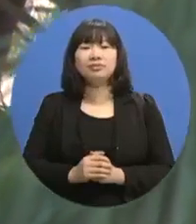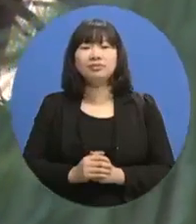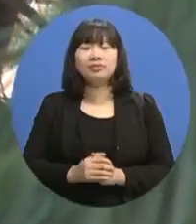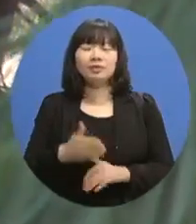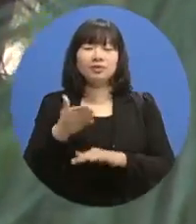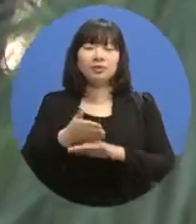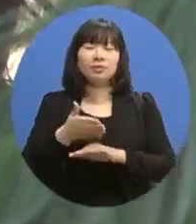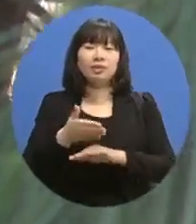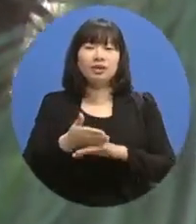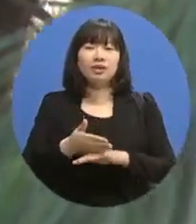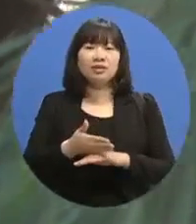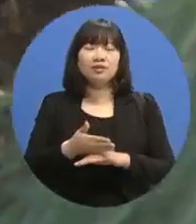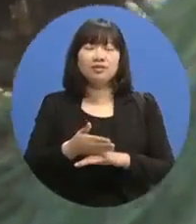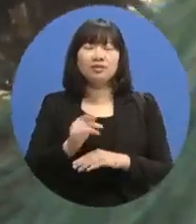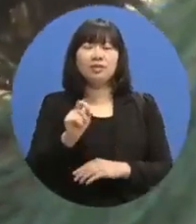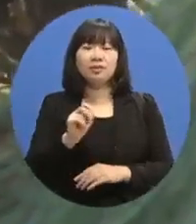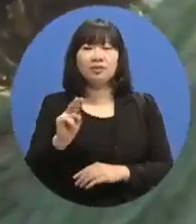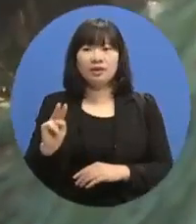고마워 고야야.